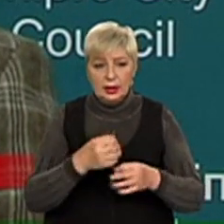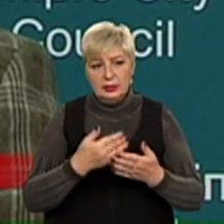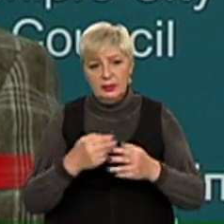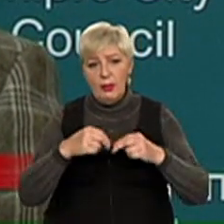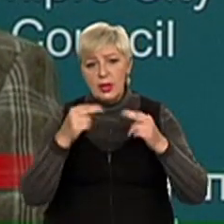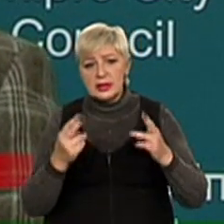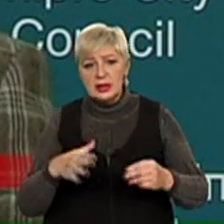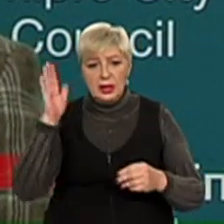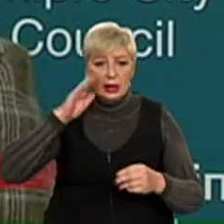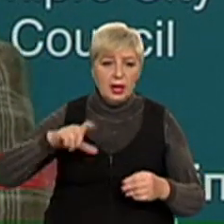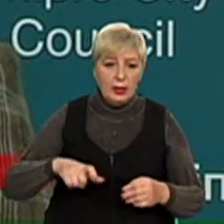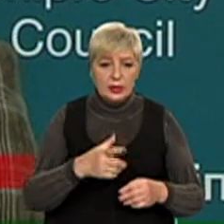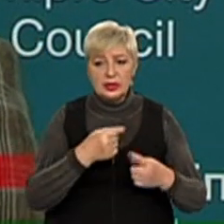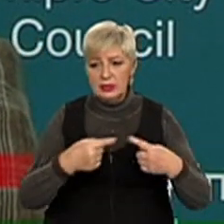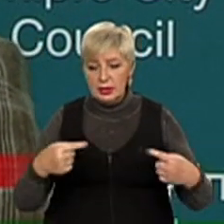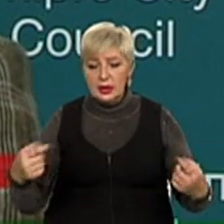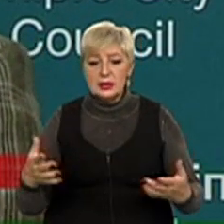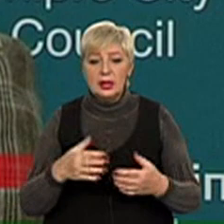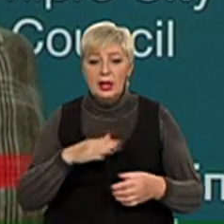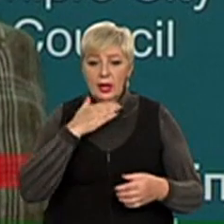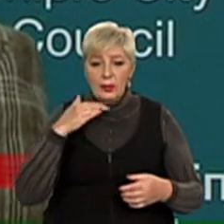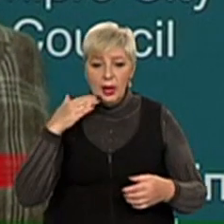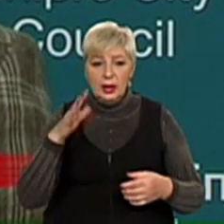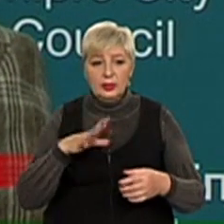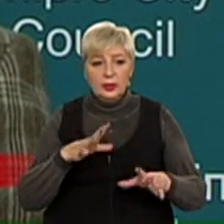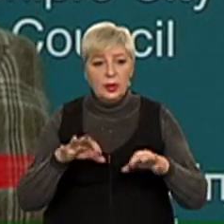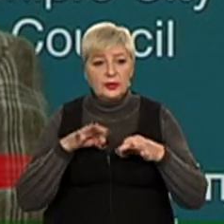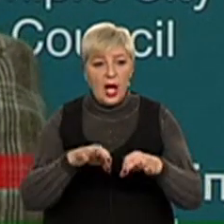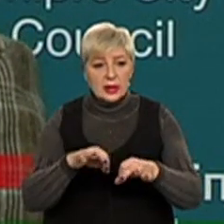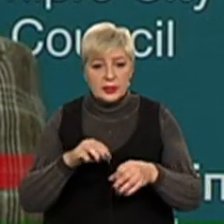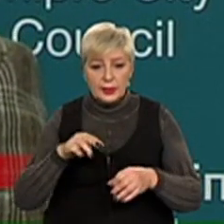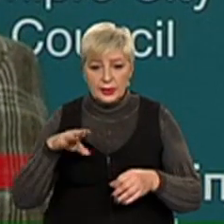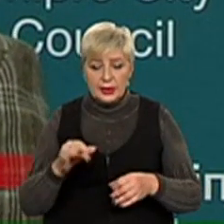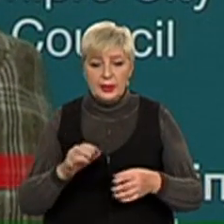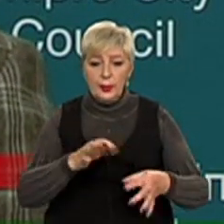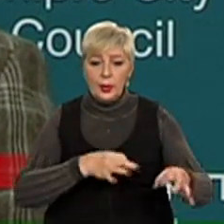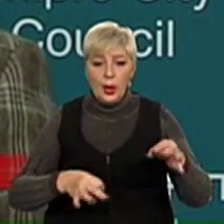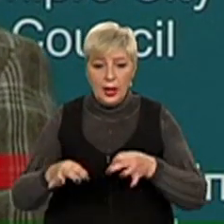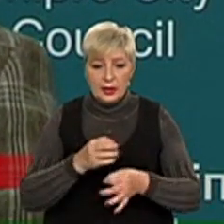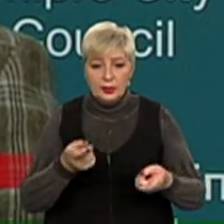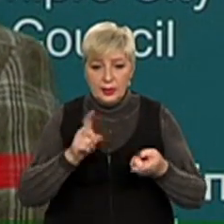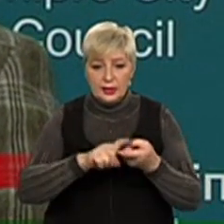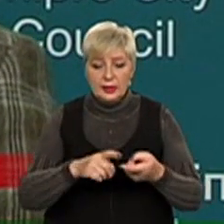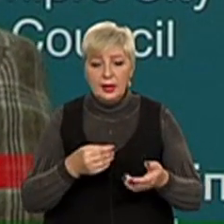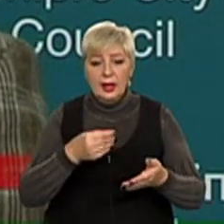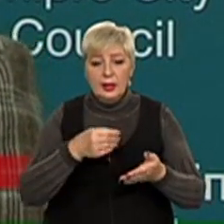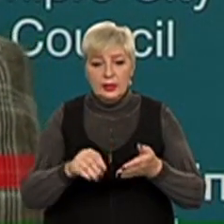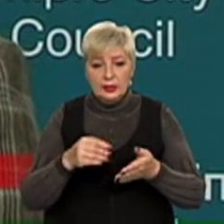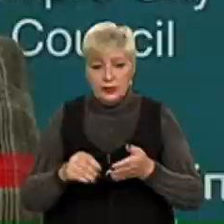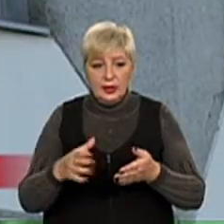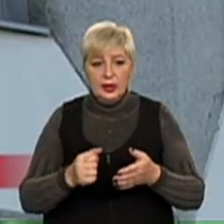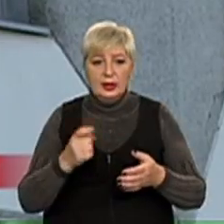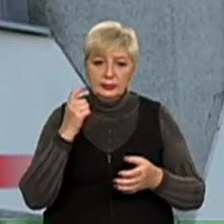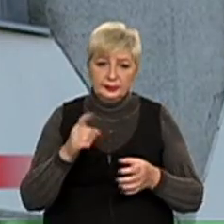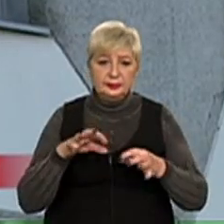мости, там, набережні, це все таке інше. Багато було в транспорті проєктів, пов'язаних із придбанням рухомого